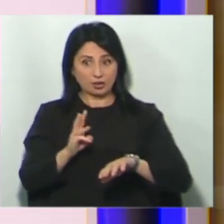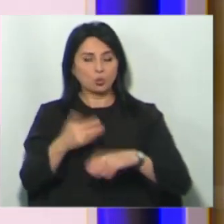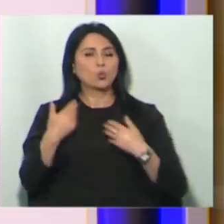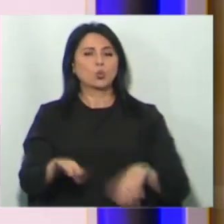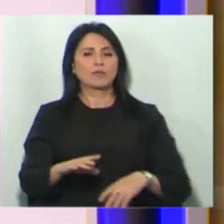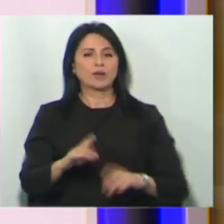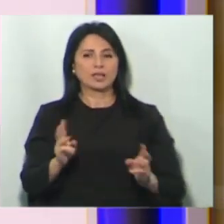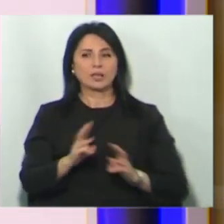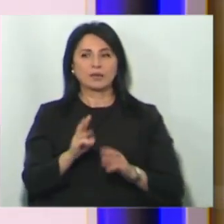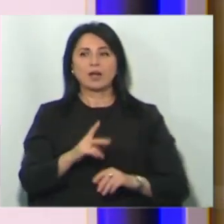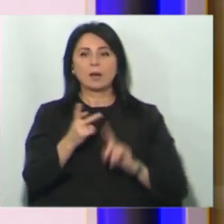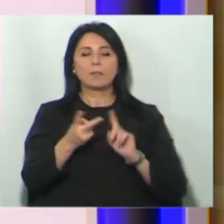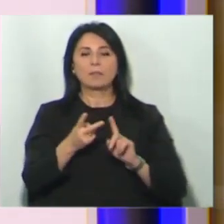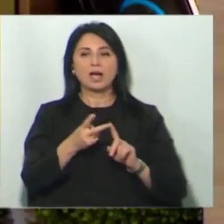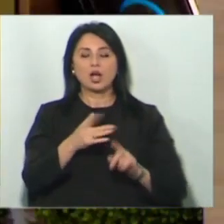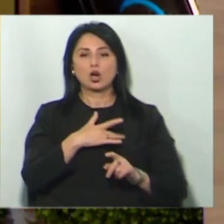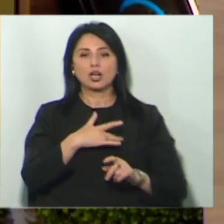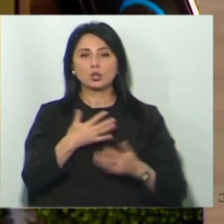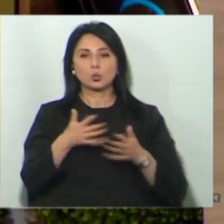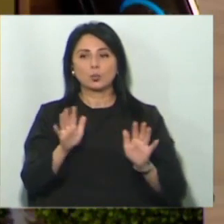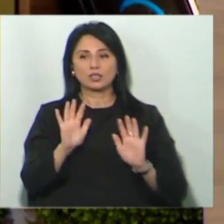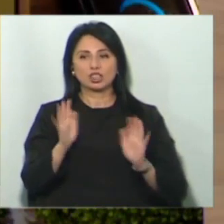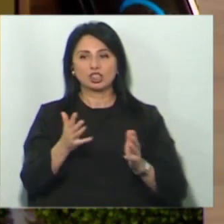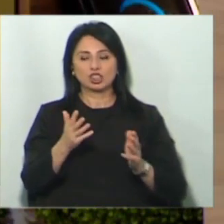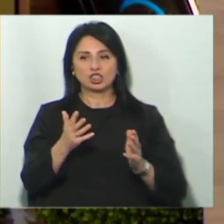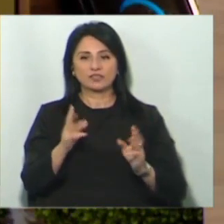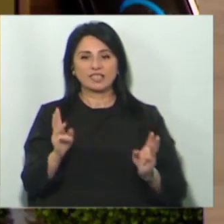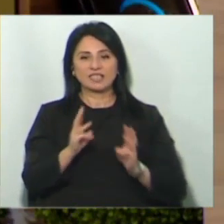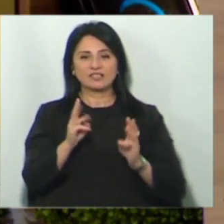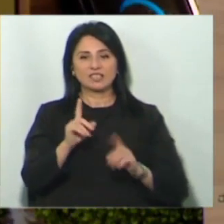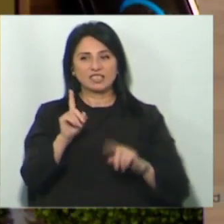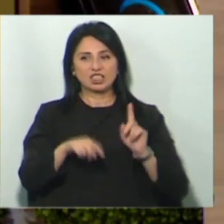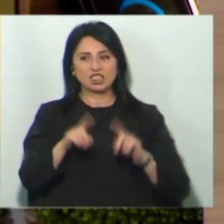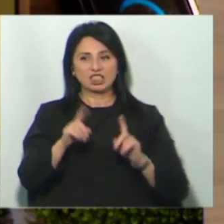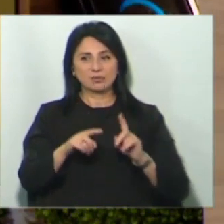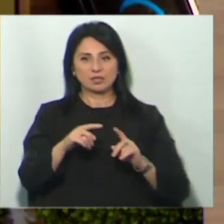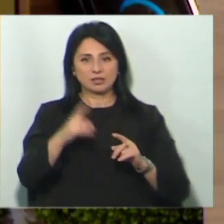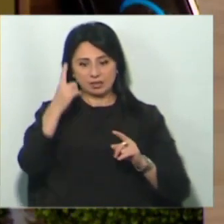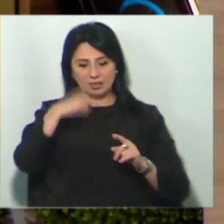Am tăiat băt mizitul de